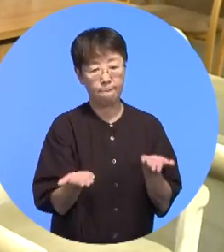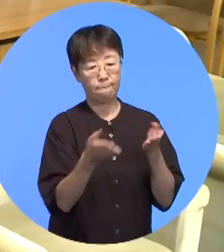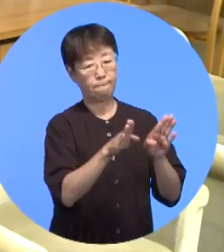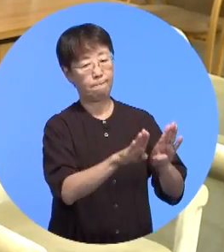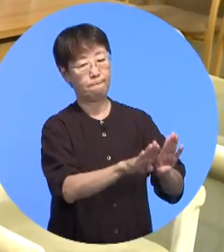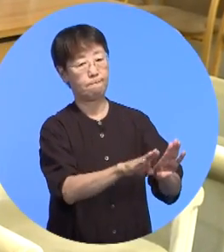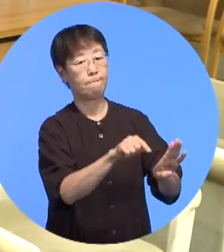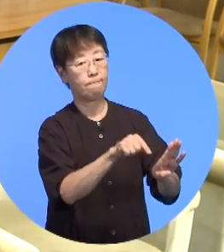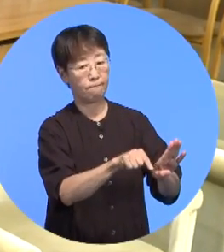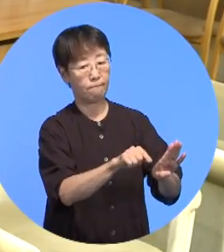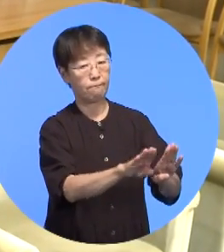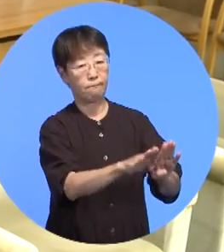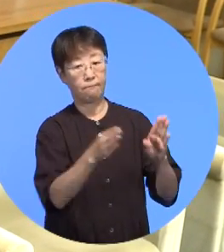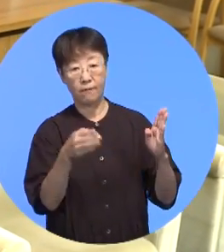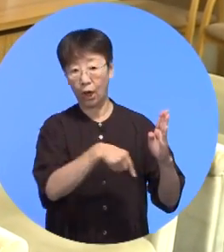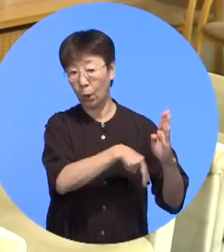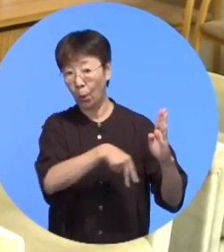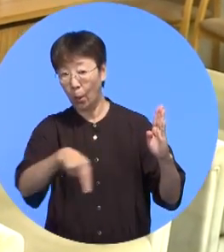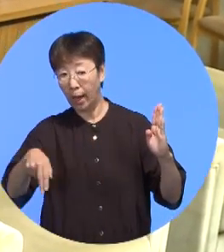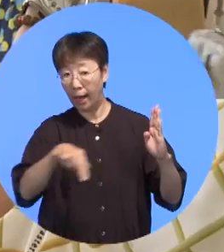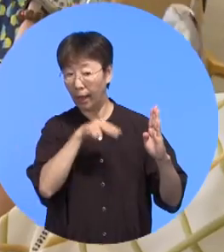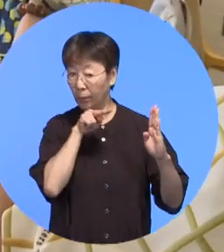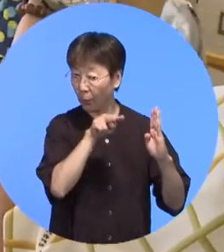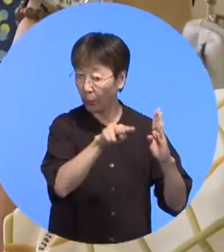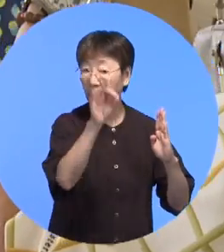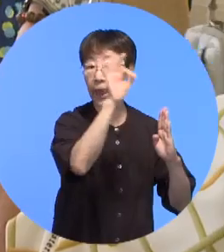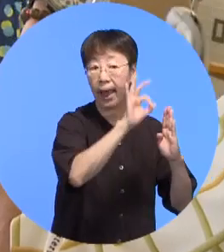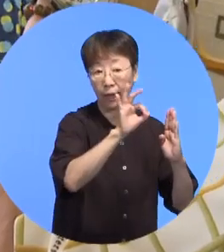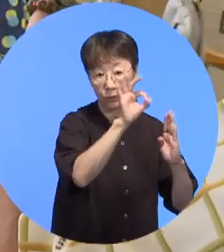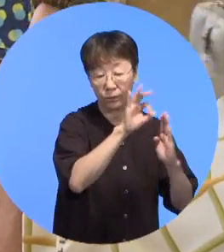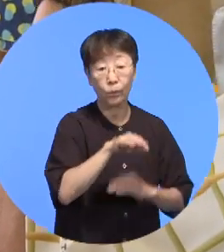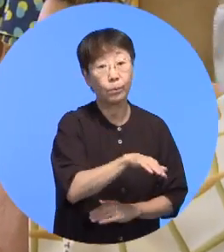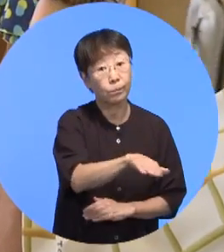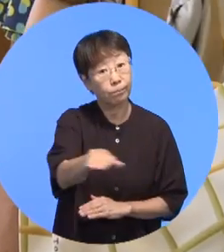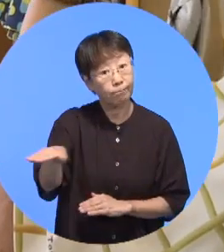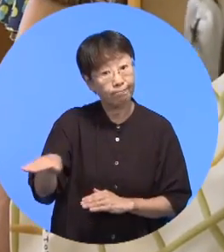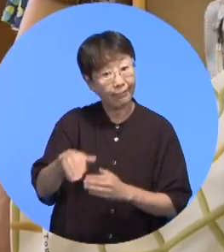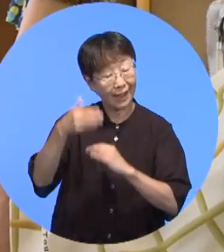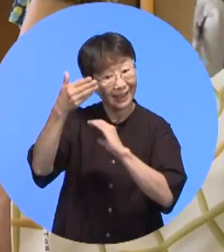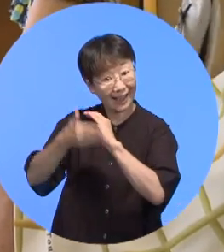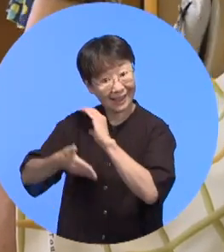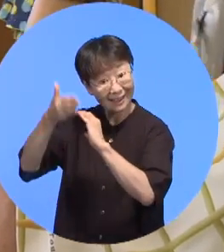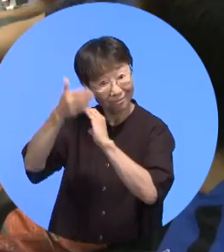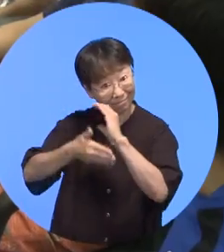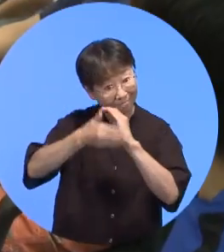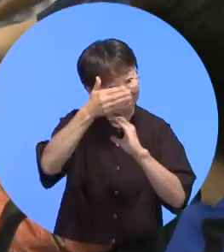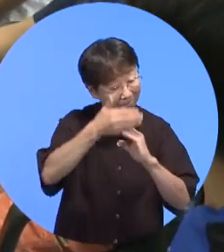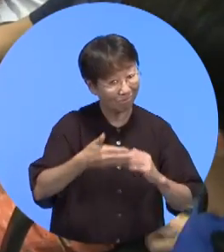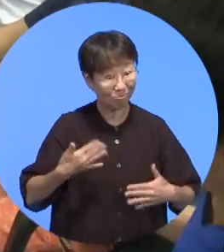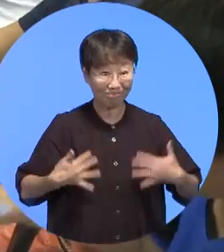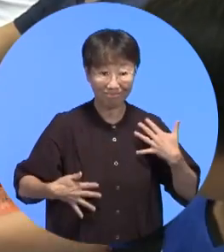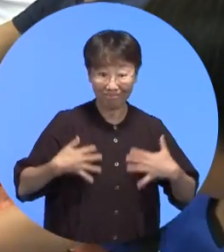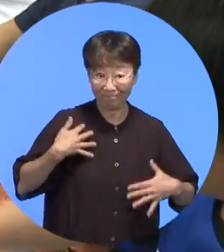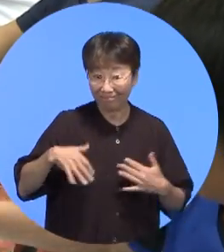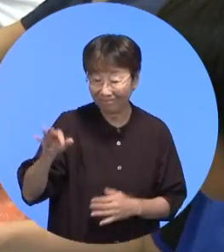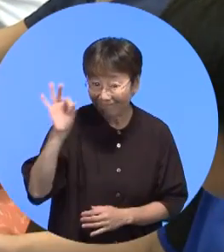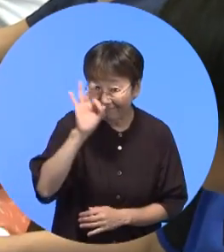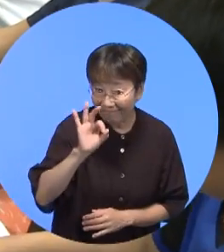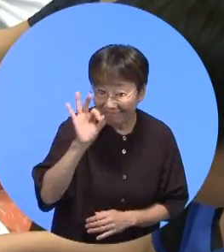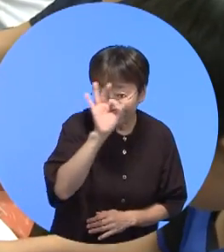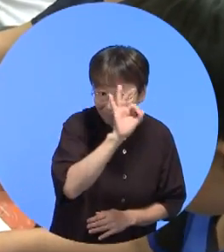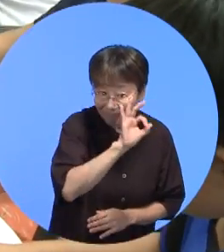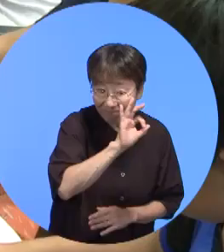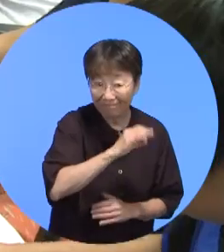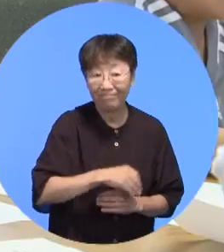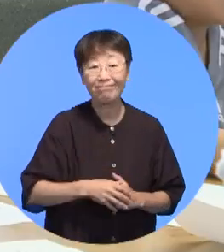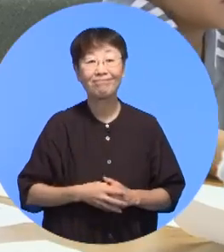開していないため、廊下からの見学となりましたが、子どもたちは写真を撮るなどして楽しそうに見学していました。